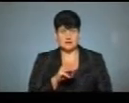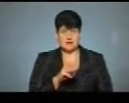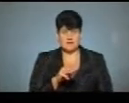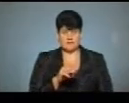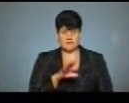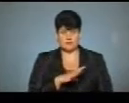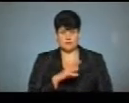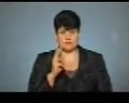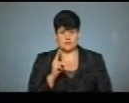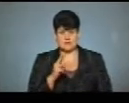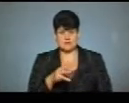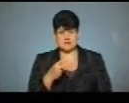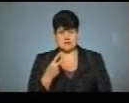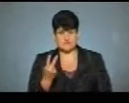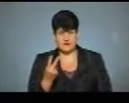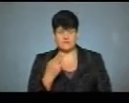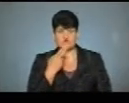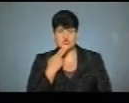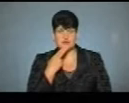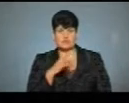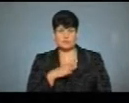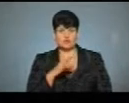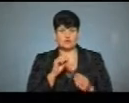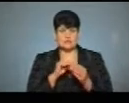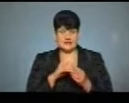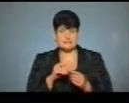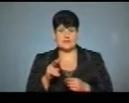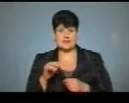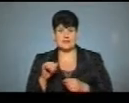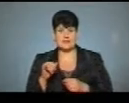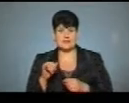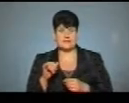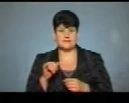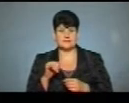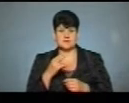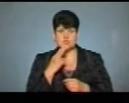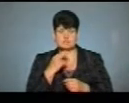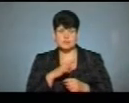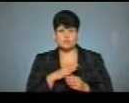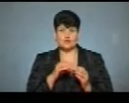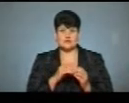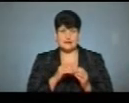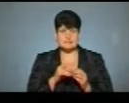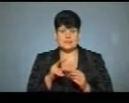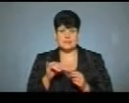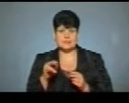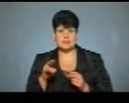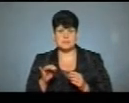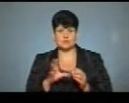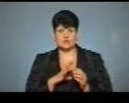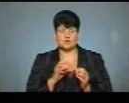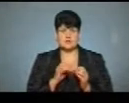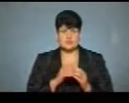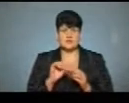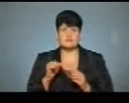було 32, в червні їх було 10, і в липні, то в червні їх було 10, і в липні було 10, то в